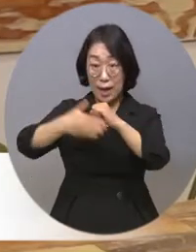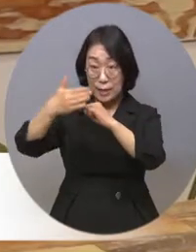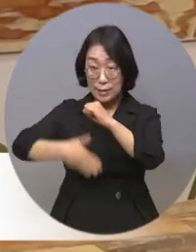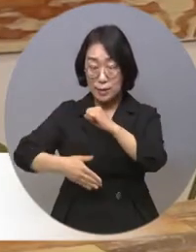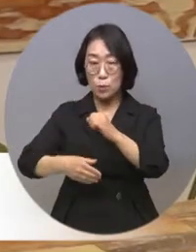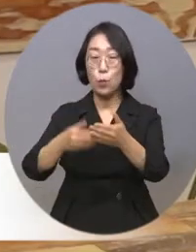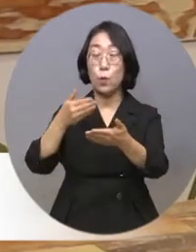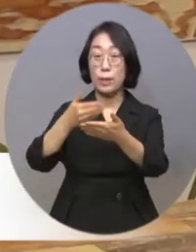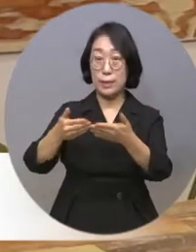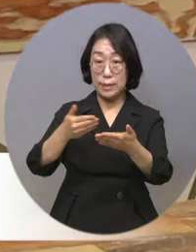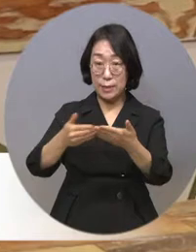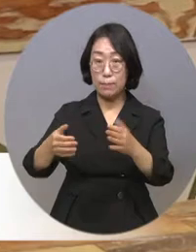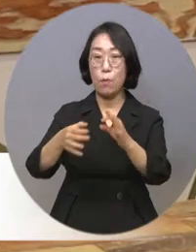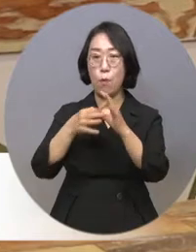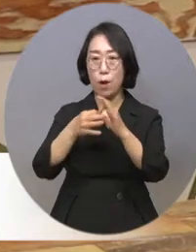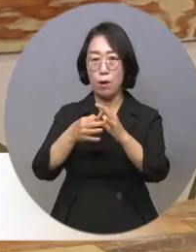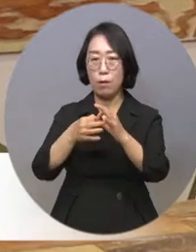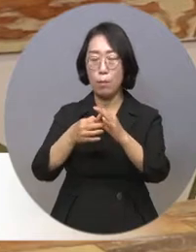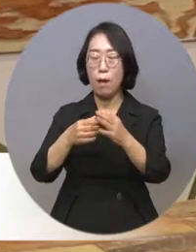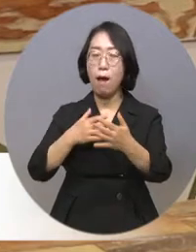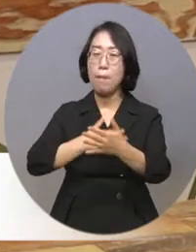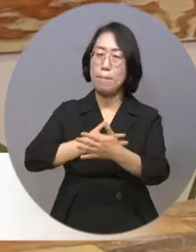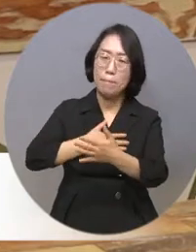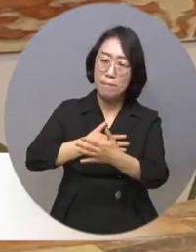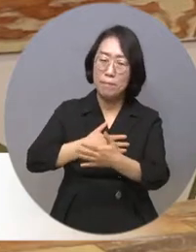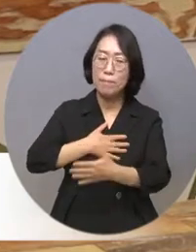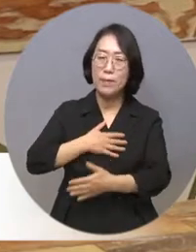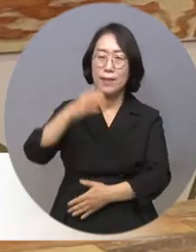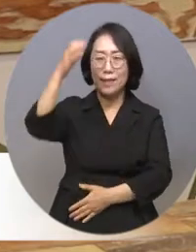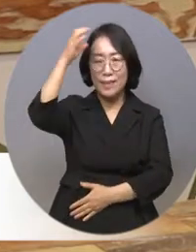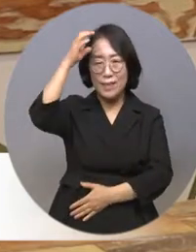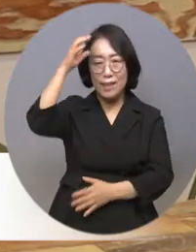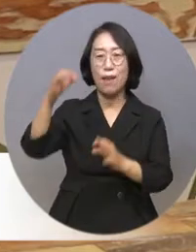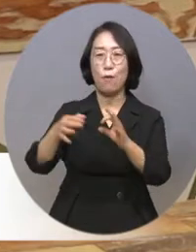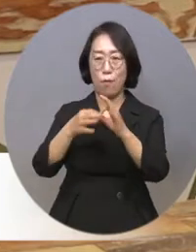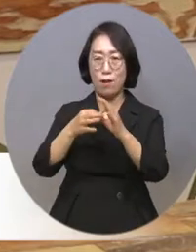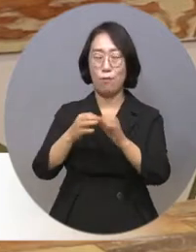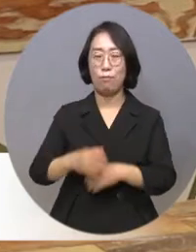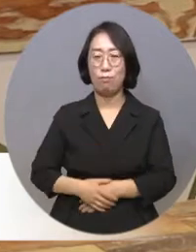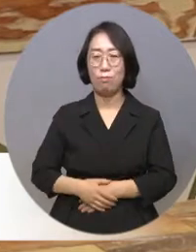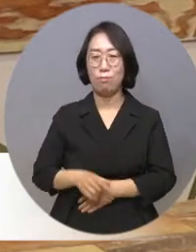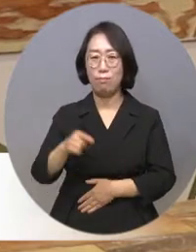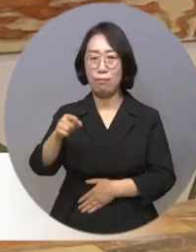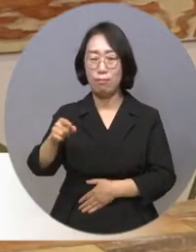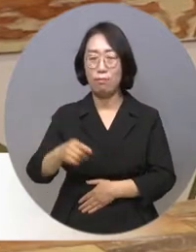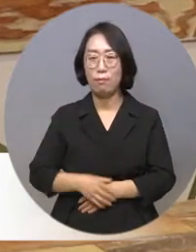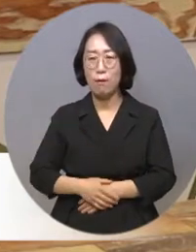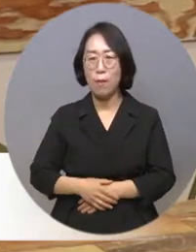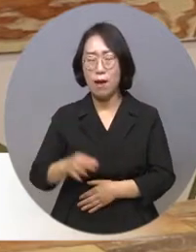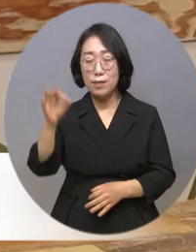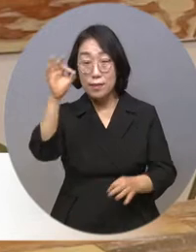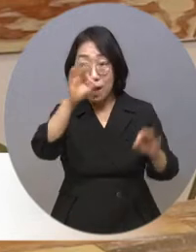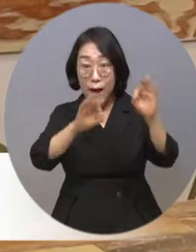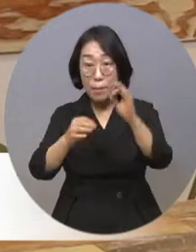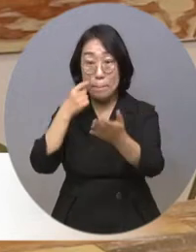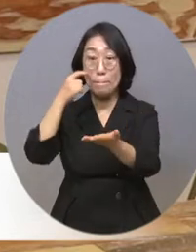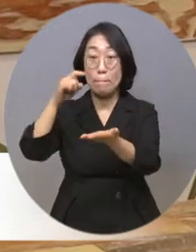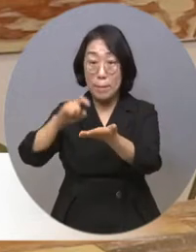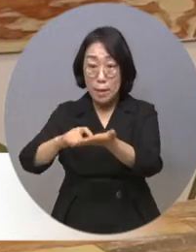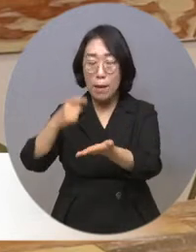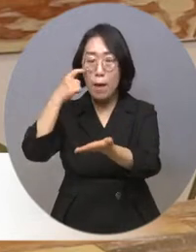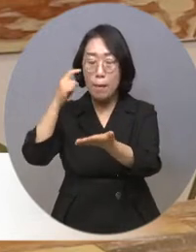그리움과 설렘에 대한 이야기입니다. 설렘은 보물 찾기 하듯이 찾아낸